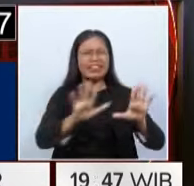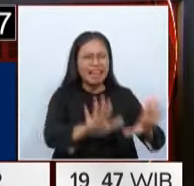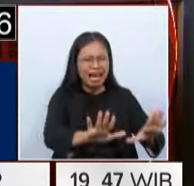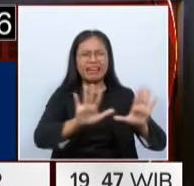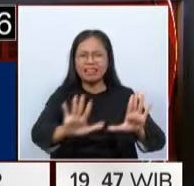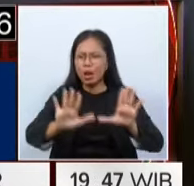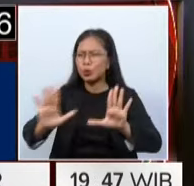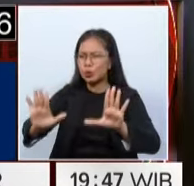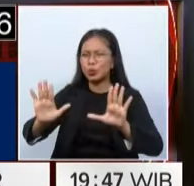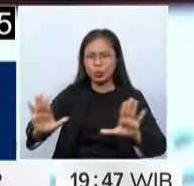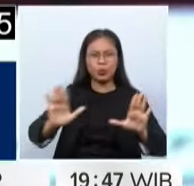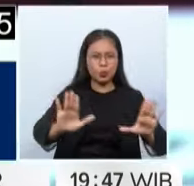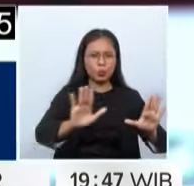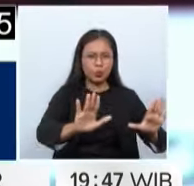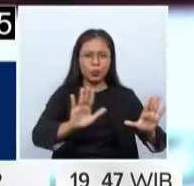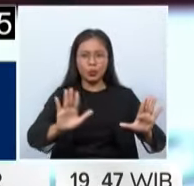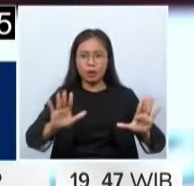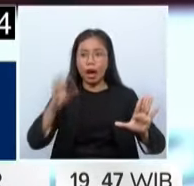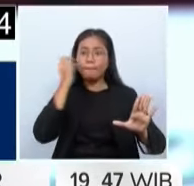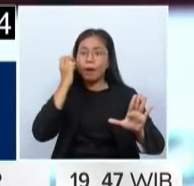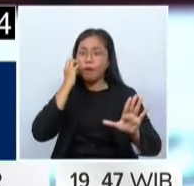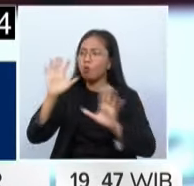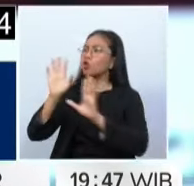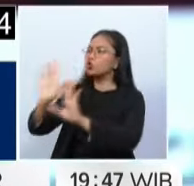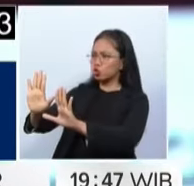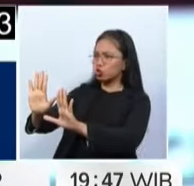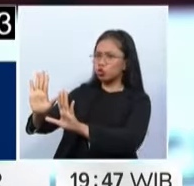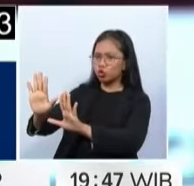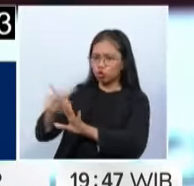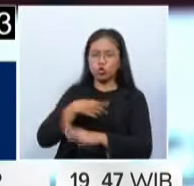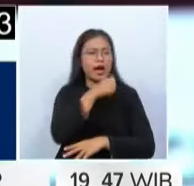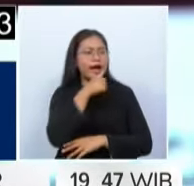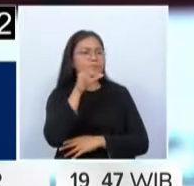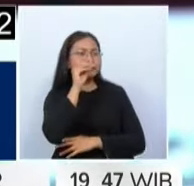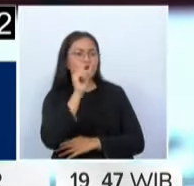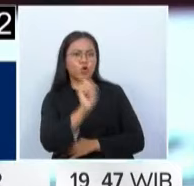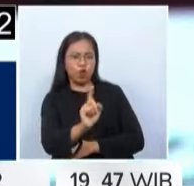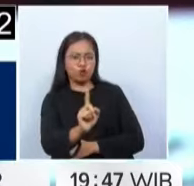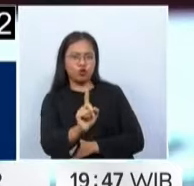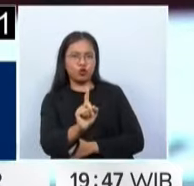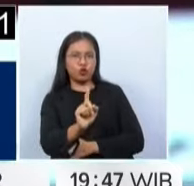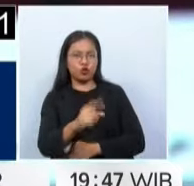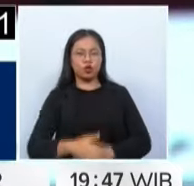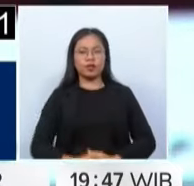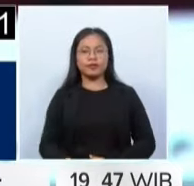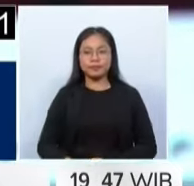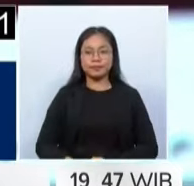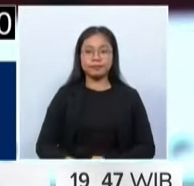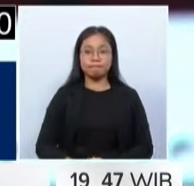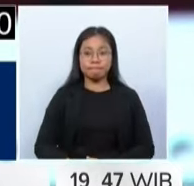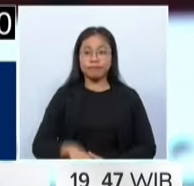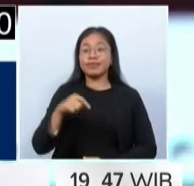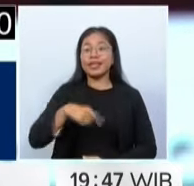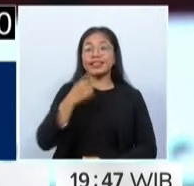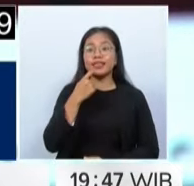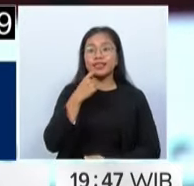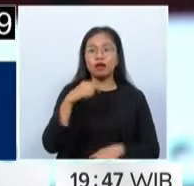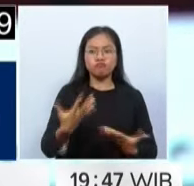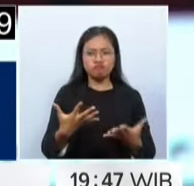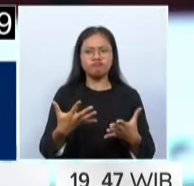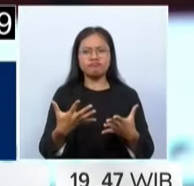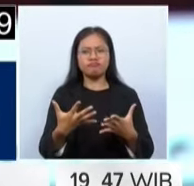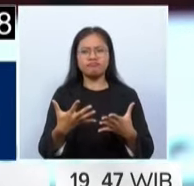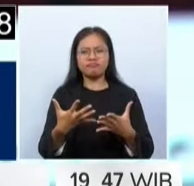tenang hadirin silakan bapak baik ini adalah salah satu ancaman non tradisional yang